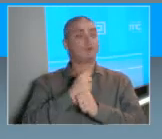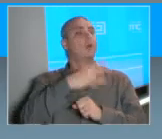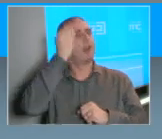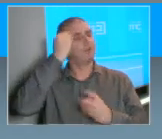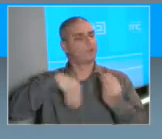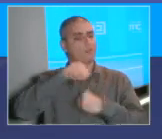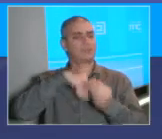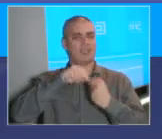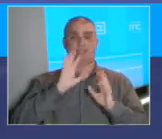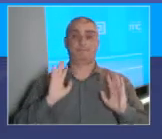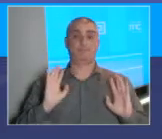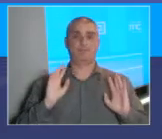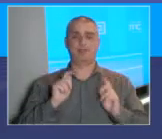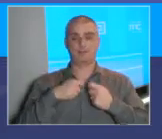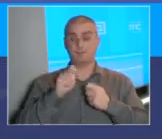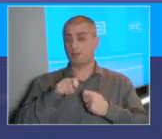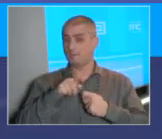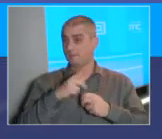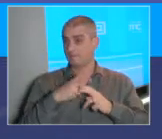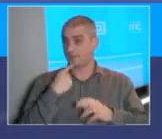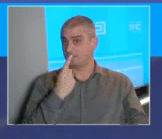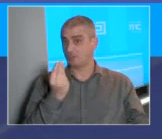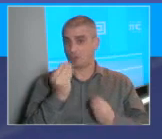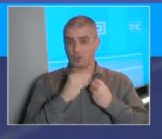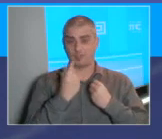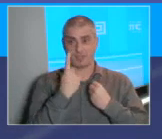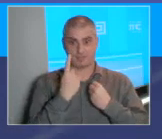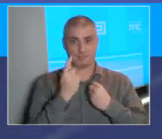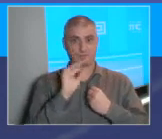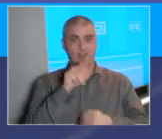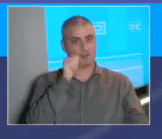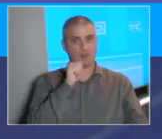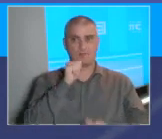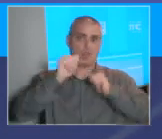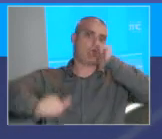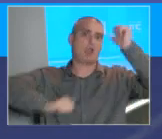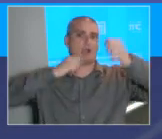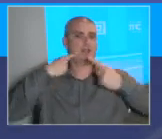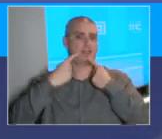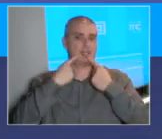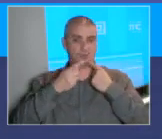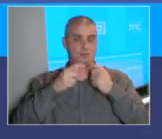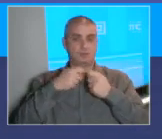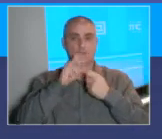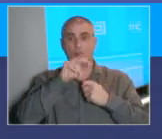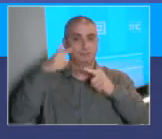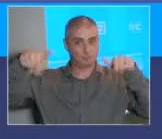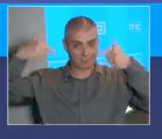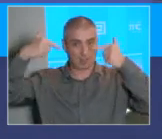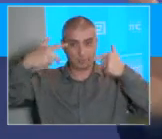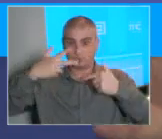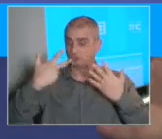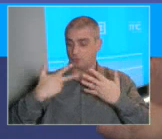את הטריקים הפרלמנטריים, ורק נציין עוד דבר אחד, באמת בכחול לבן הזדעקו על הדיון בנושא המצלמות, חוק